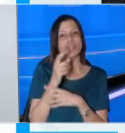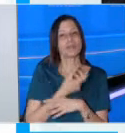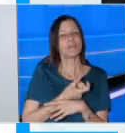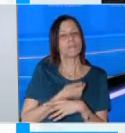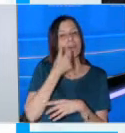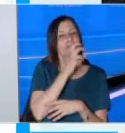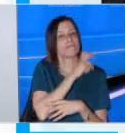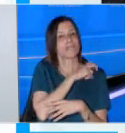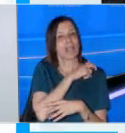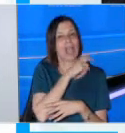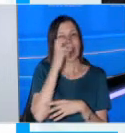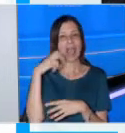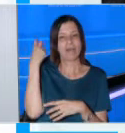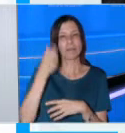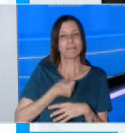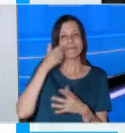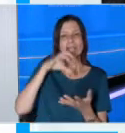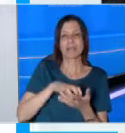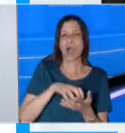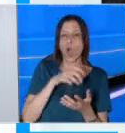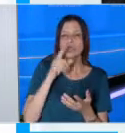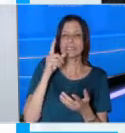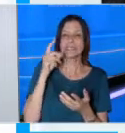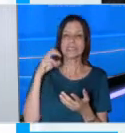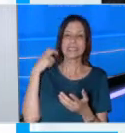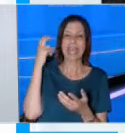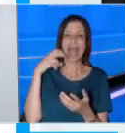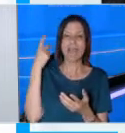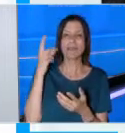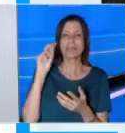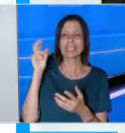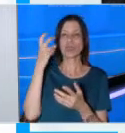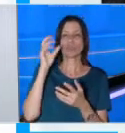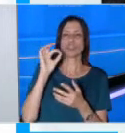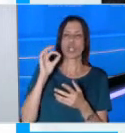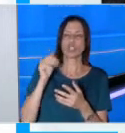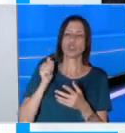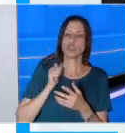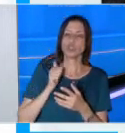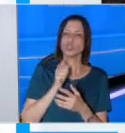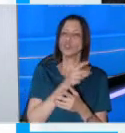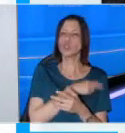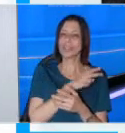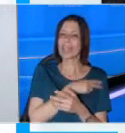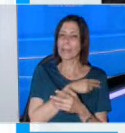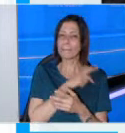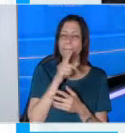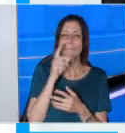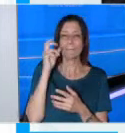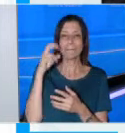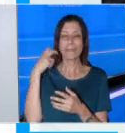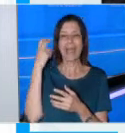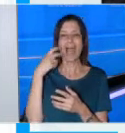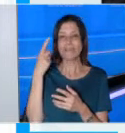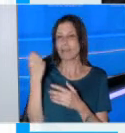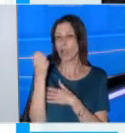ערבי, מפקדי מחוז ערבים, תוך גיוס מסיבי של שוטרים ערבים. כך הכוח של המדינה שהופנה נגדם